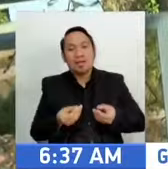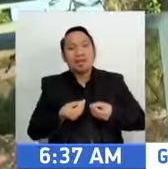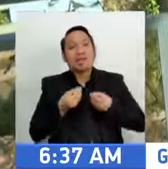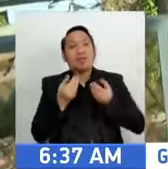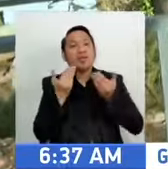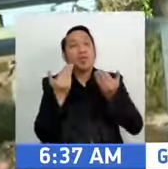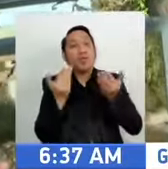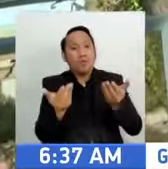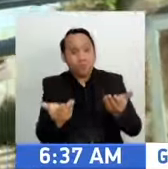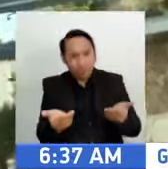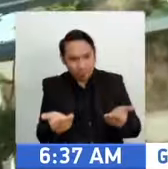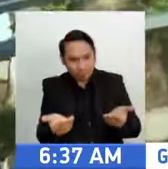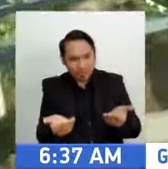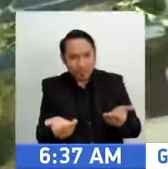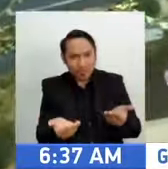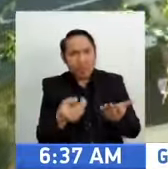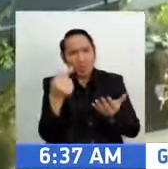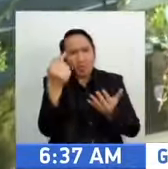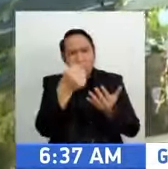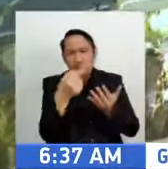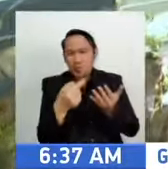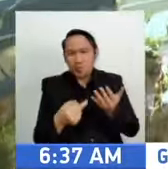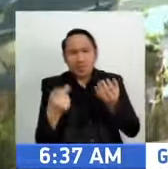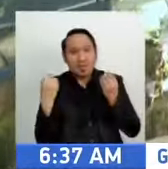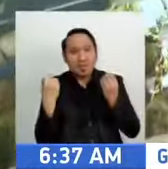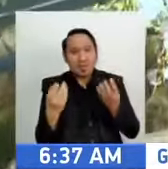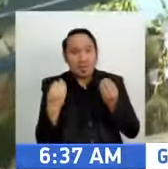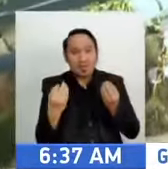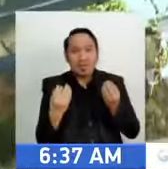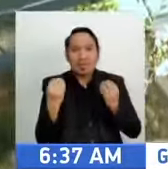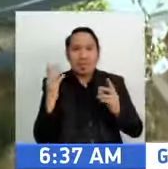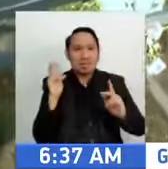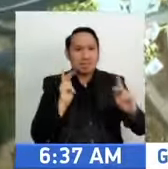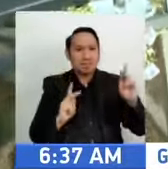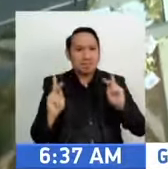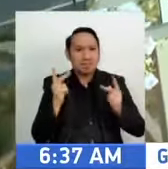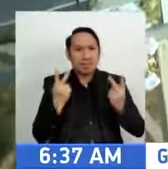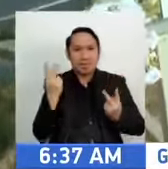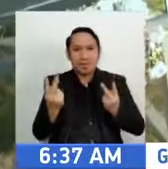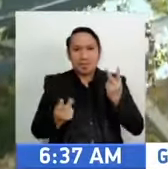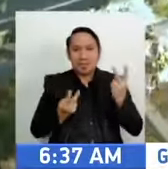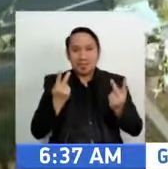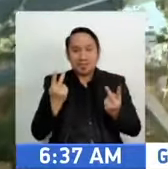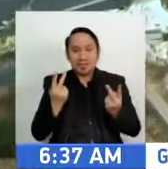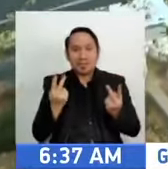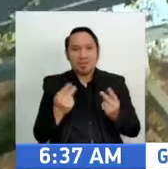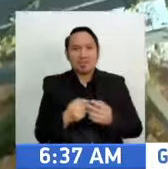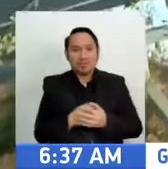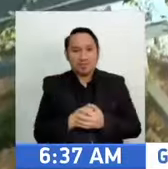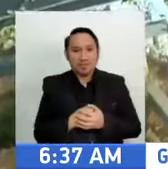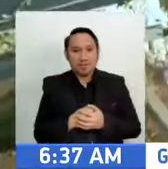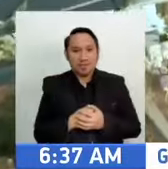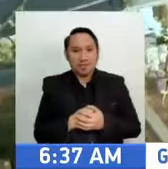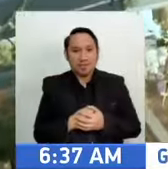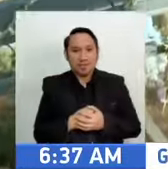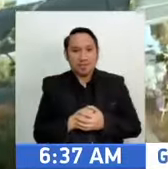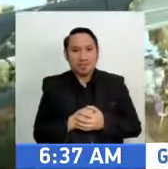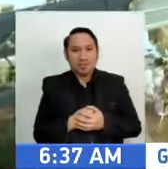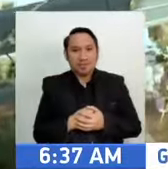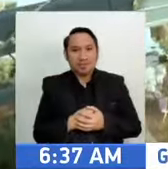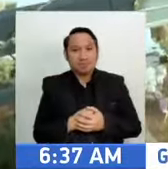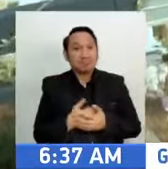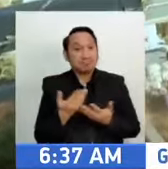napakarami. Kaninang 6 a.m. pa lang po, dagsa na sila dito. Saktong-sakto doon sa dalawang araw na bakasyon meron tayo. Kaya pala